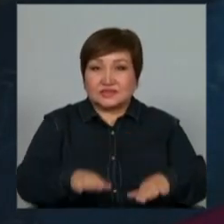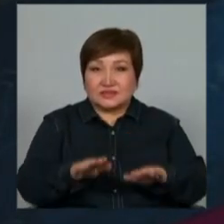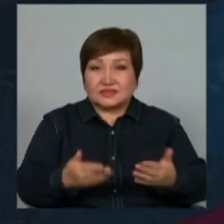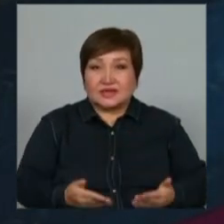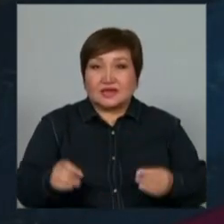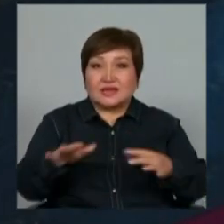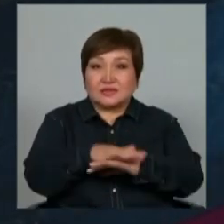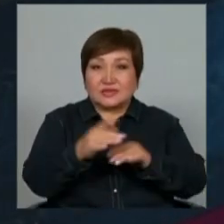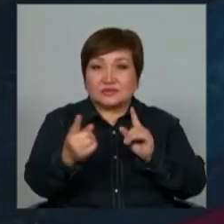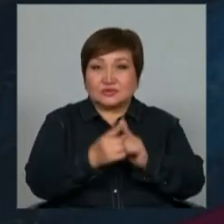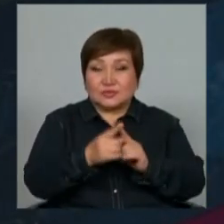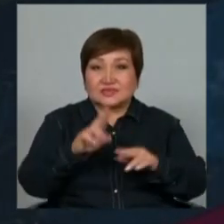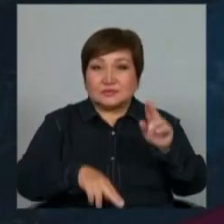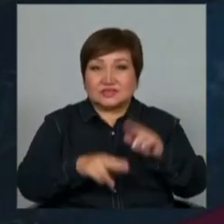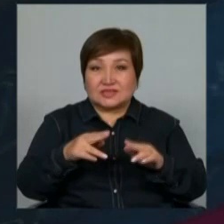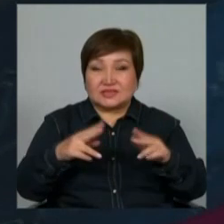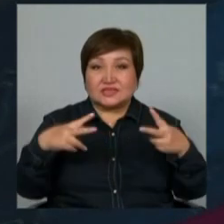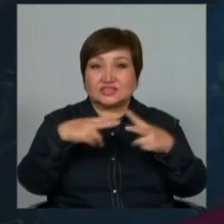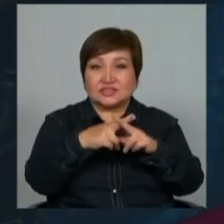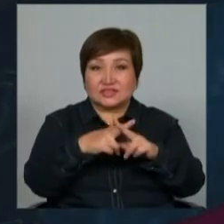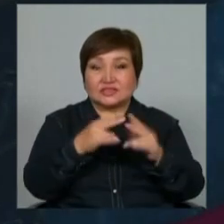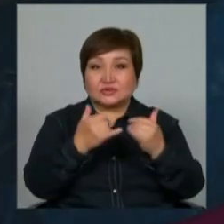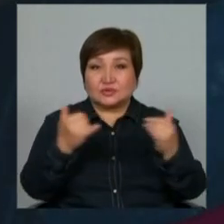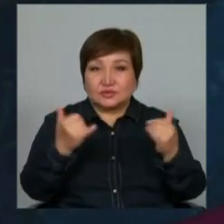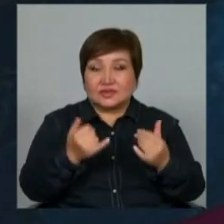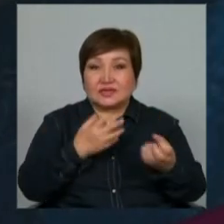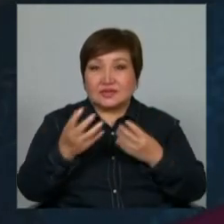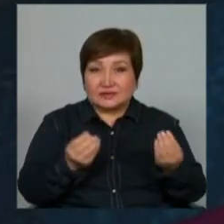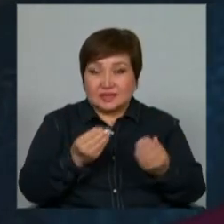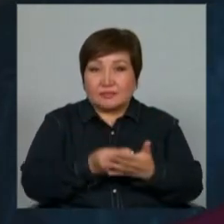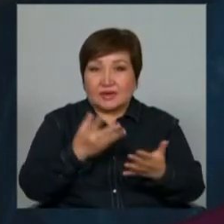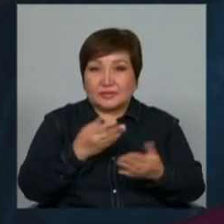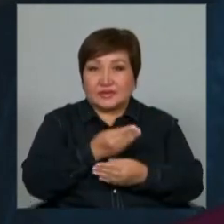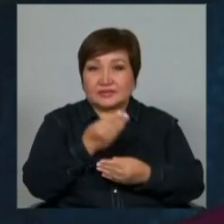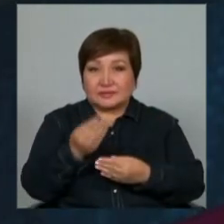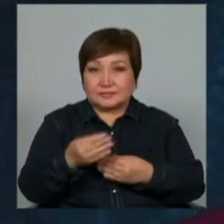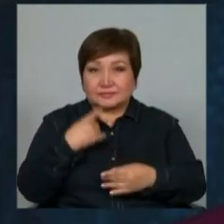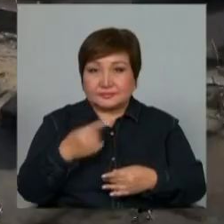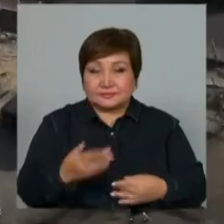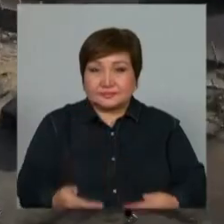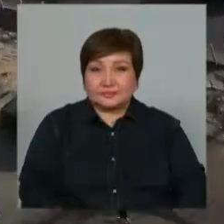жатқан инженерлік желілердің қарқынына баға берді. Толығырақ аяулым көлжігіт тарқатады.